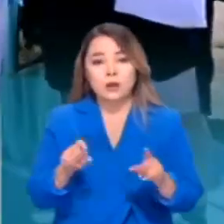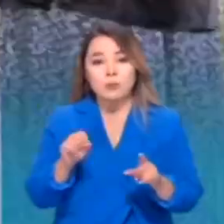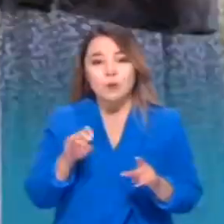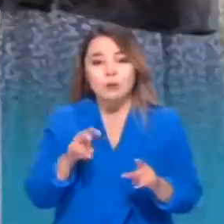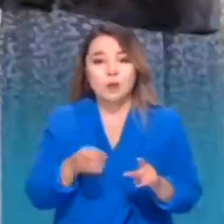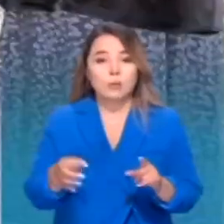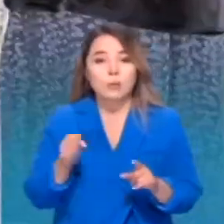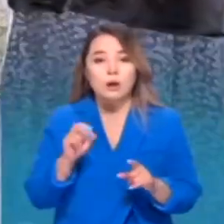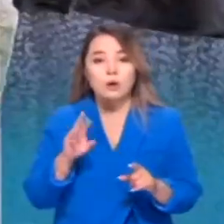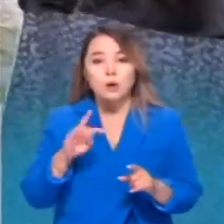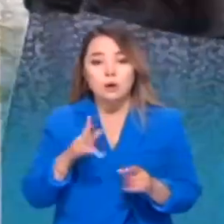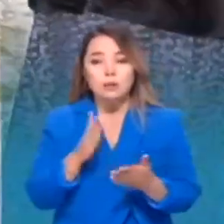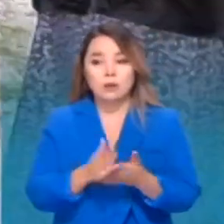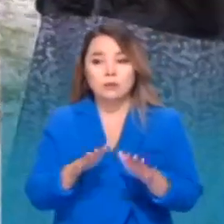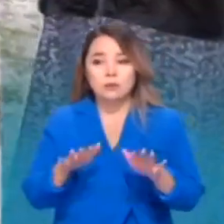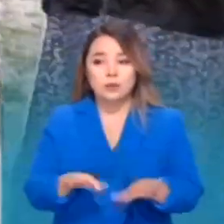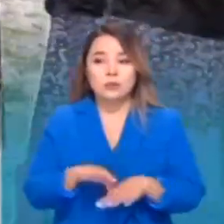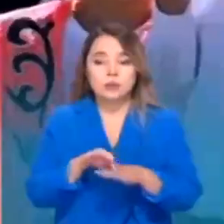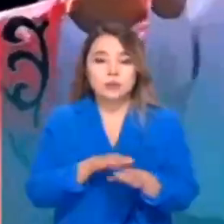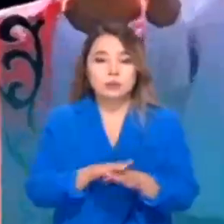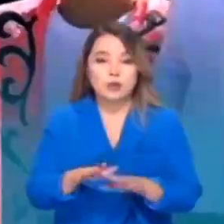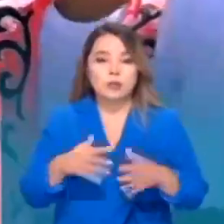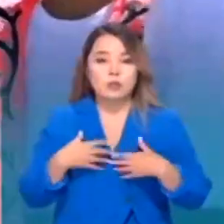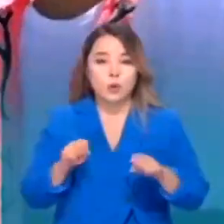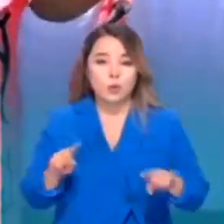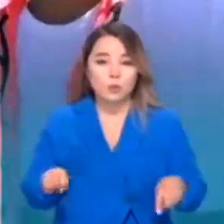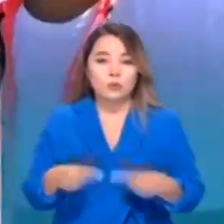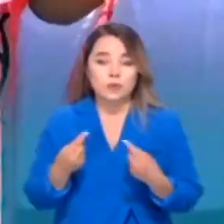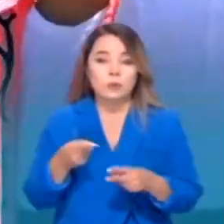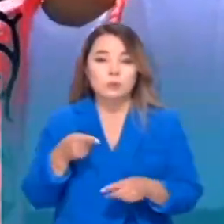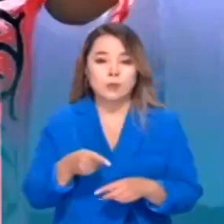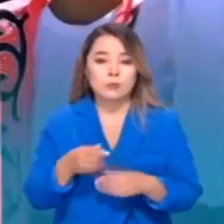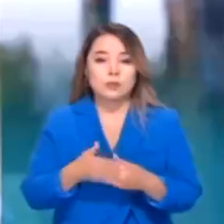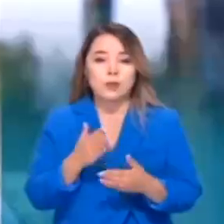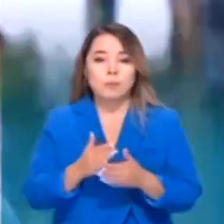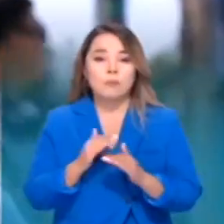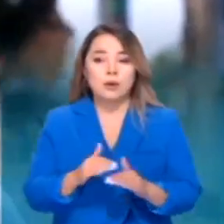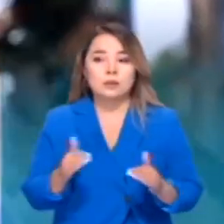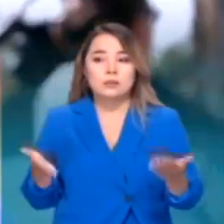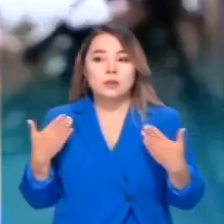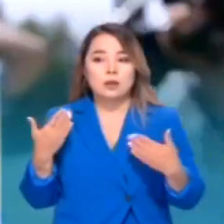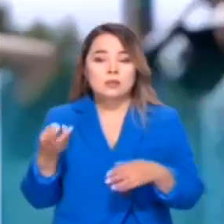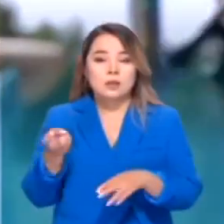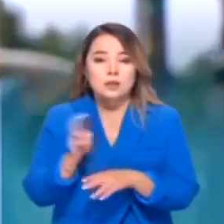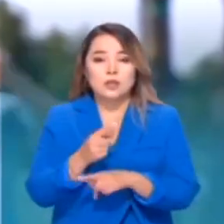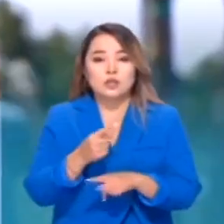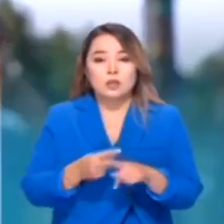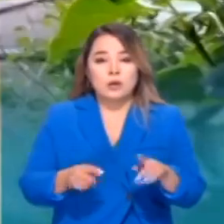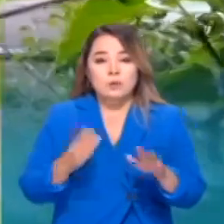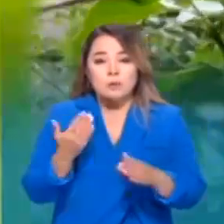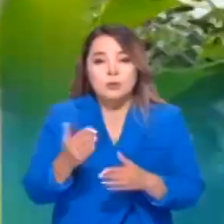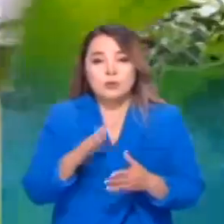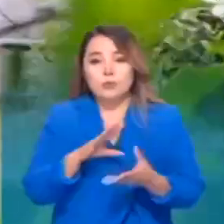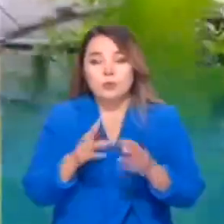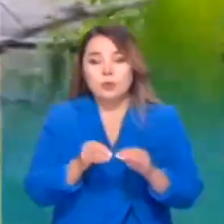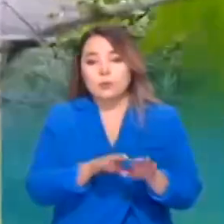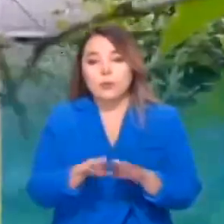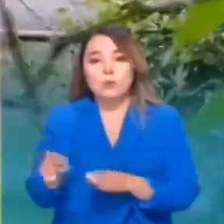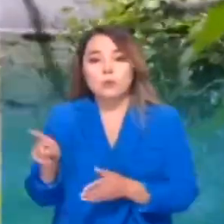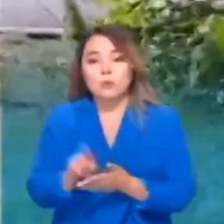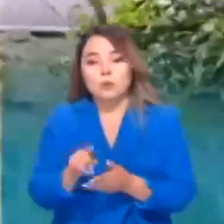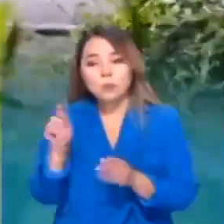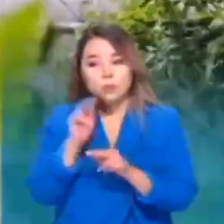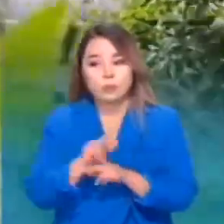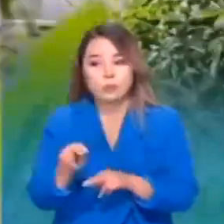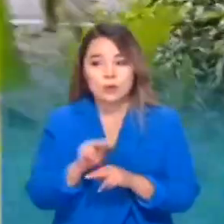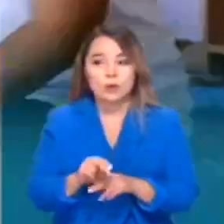Ақмола облысының Ақкөл ауданында орналасқан. Сауықтыру орталығында биыл 1000-нан аса бала демалады. Оның тең жарымы жалпыға бірдей міндетті